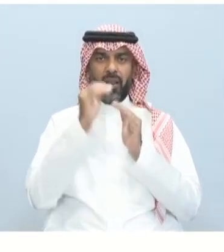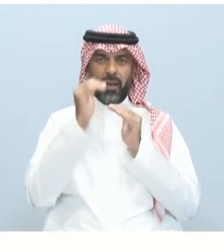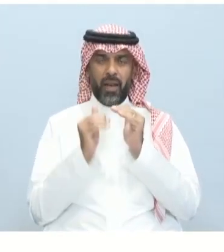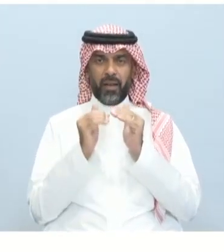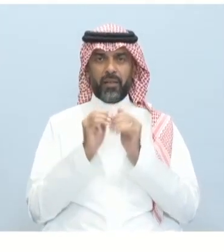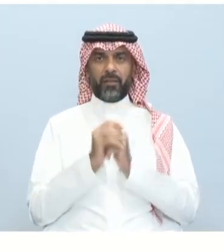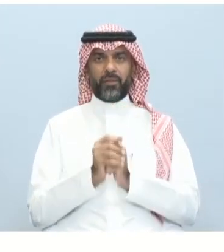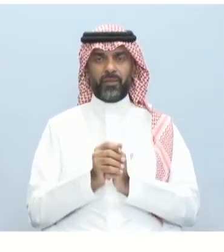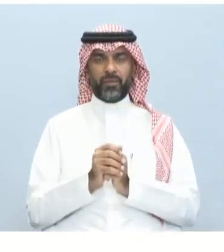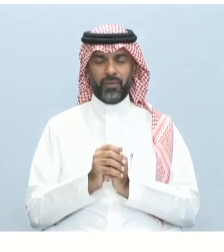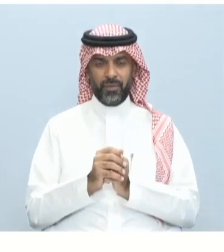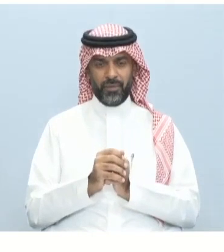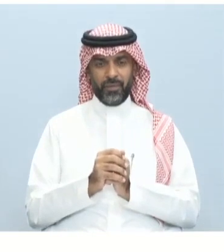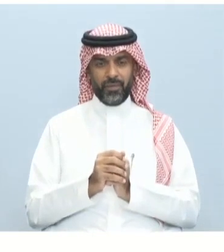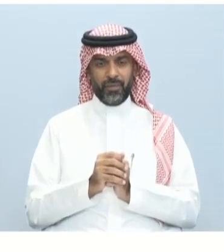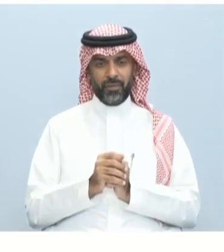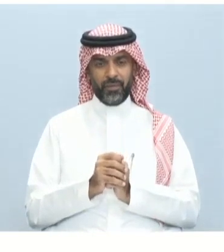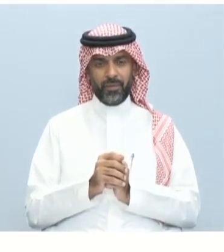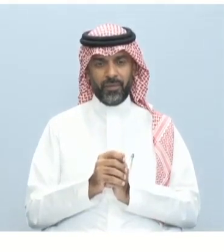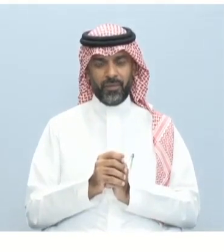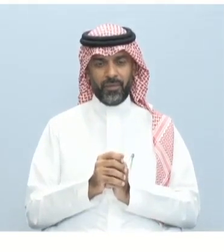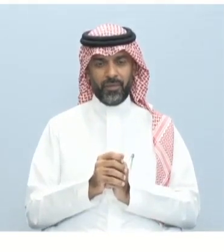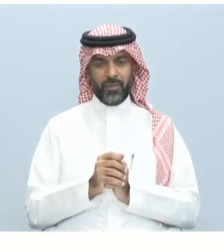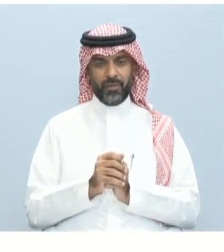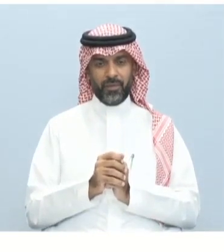أو 20 درجة كل مرة.